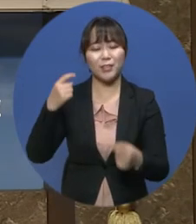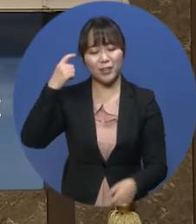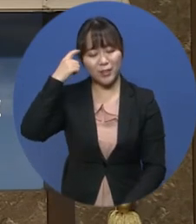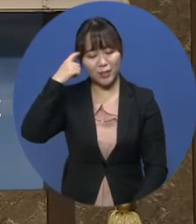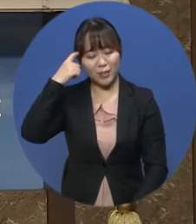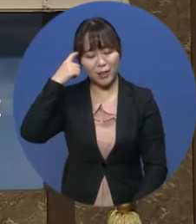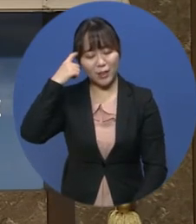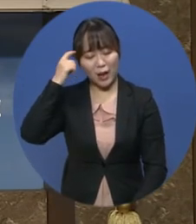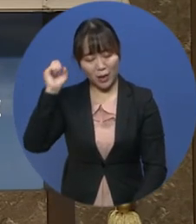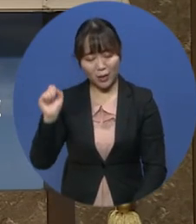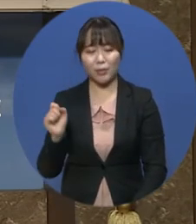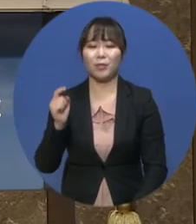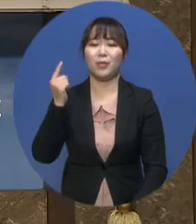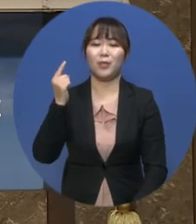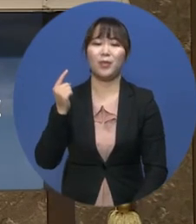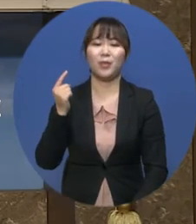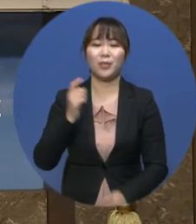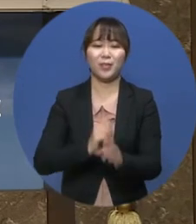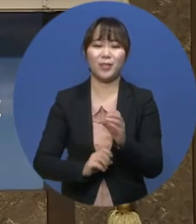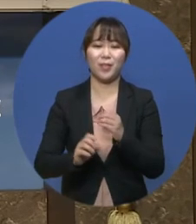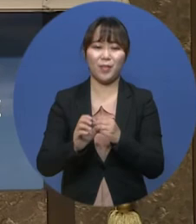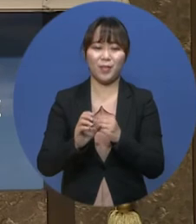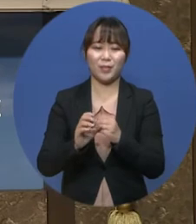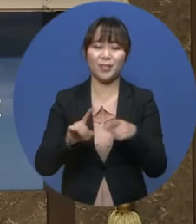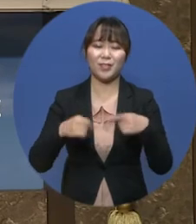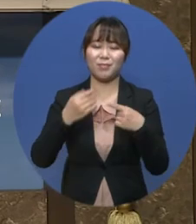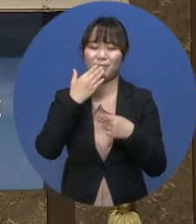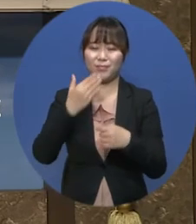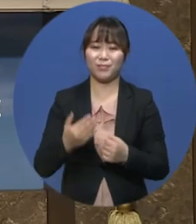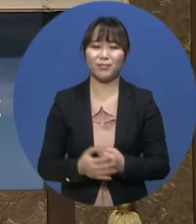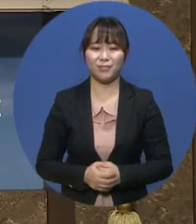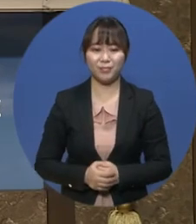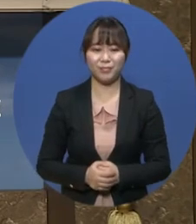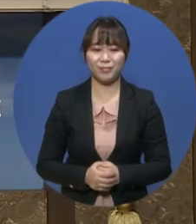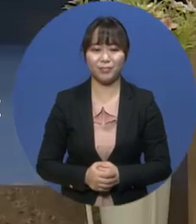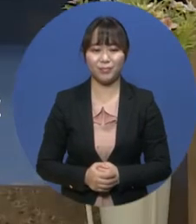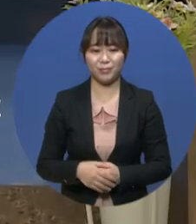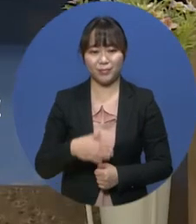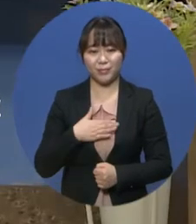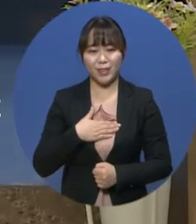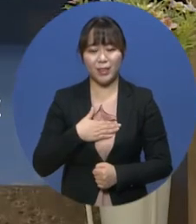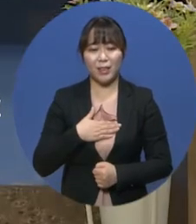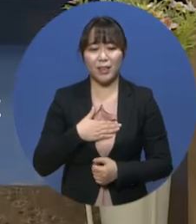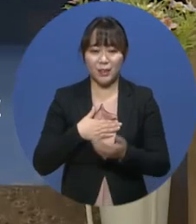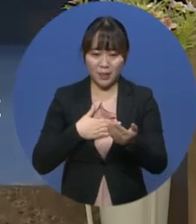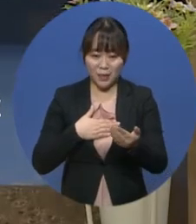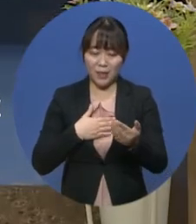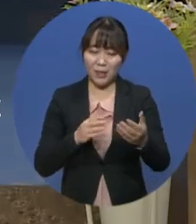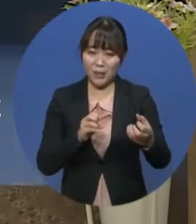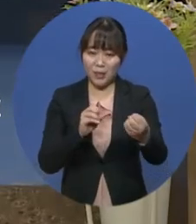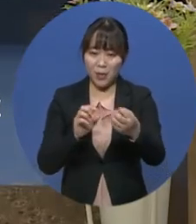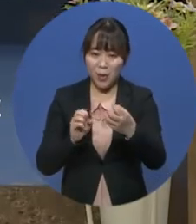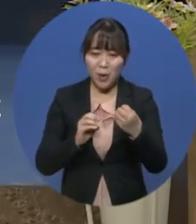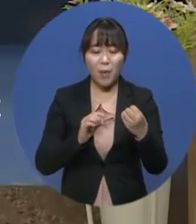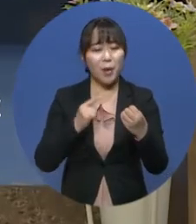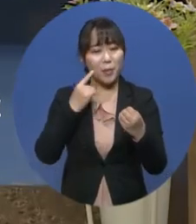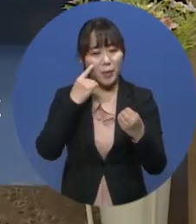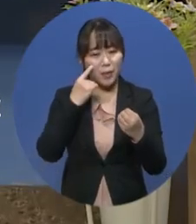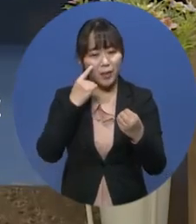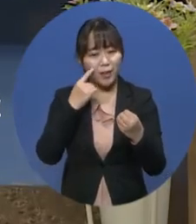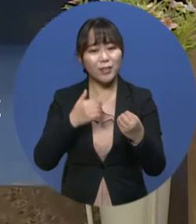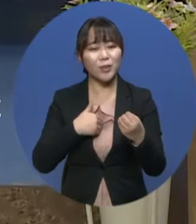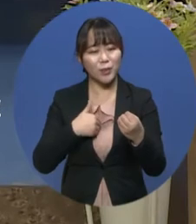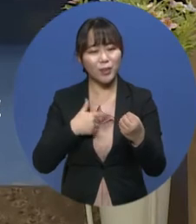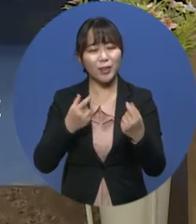그건 생각 때문에 예 음 제가 이렇게 이사장님 가 으 대화를 하다 보니까